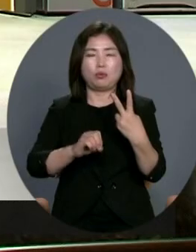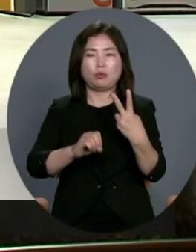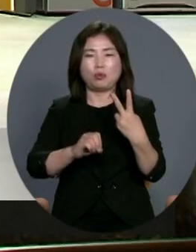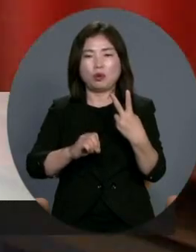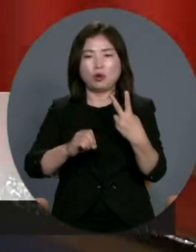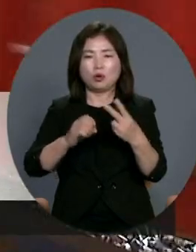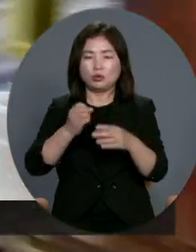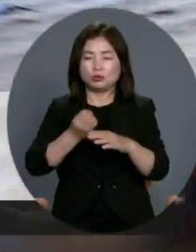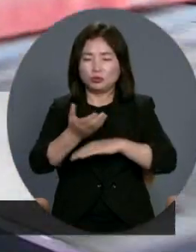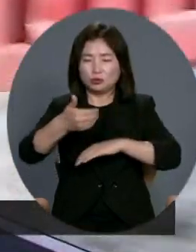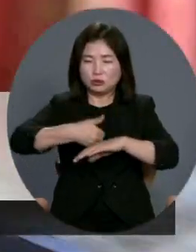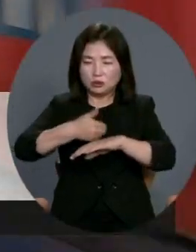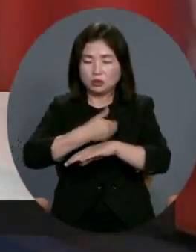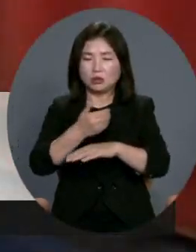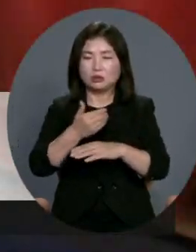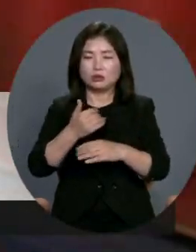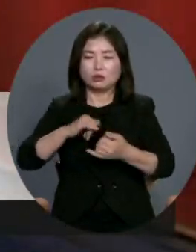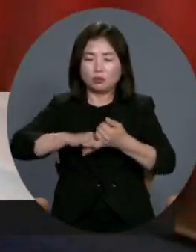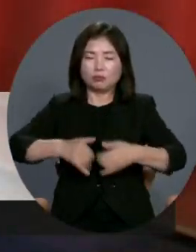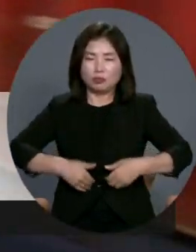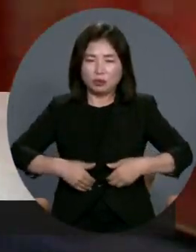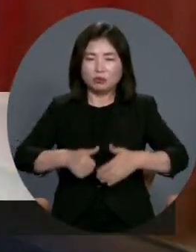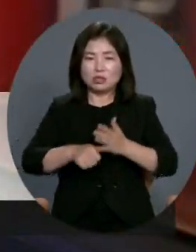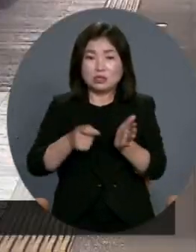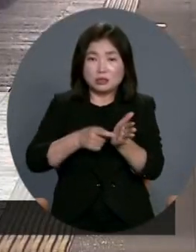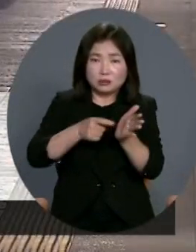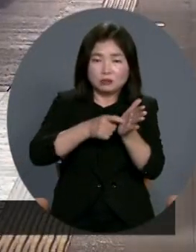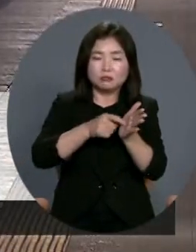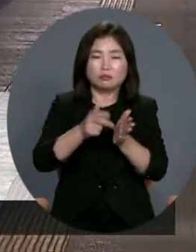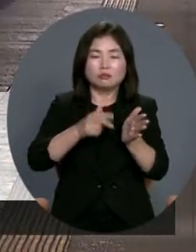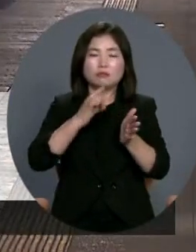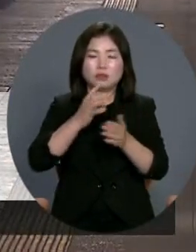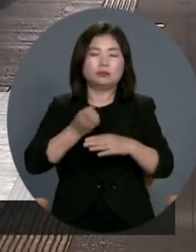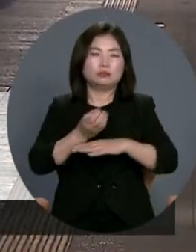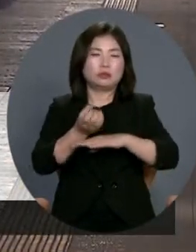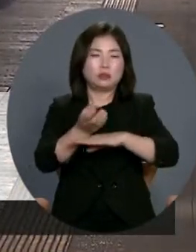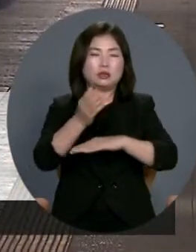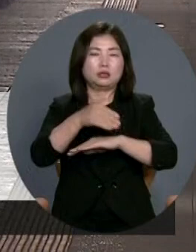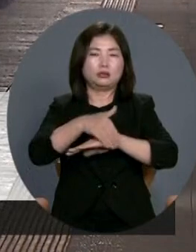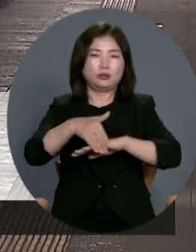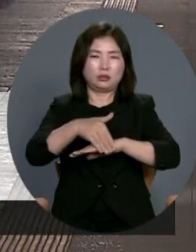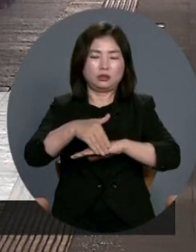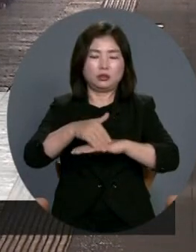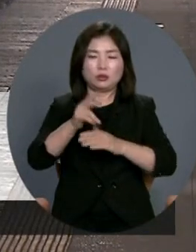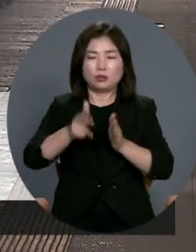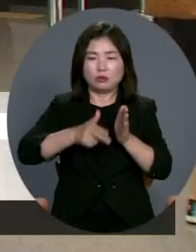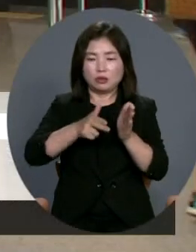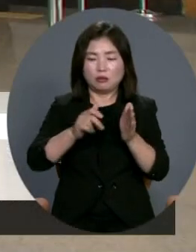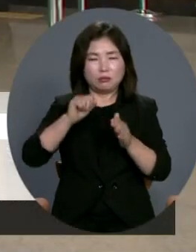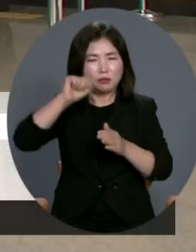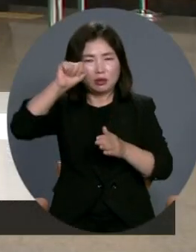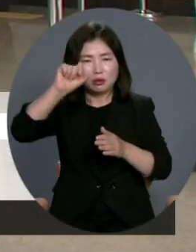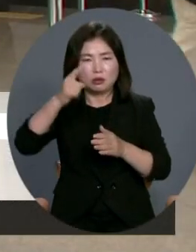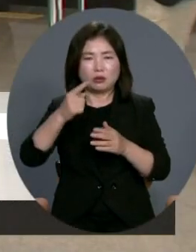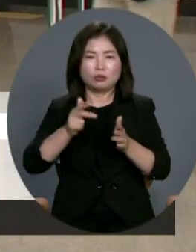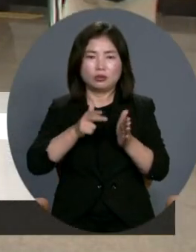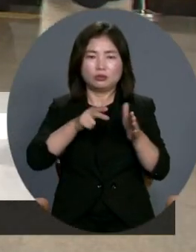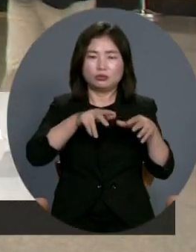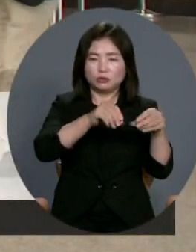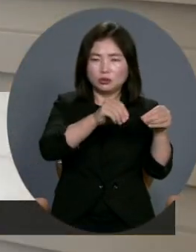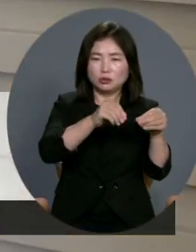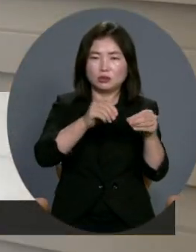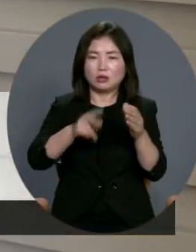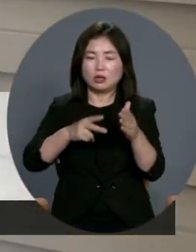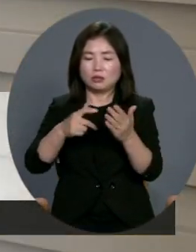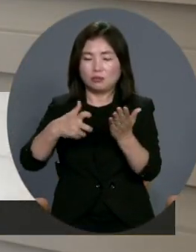수출입 화물과 산업 필수품 등 긴급 화물 위주로 수송합니다 코레일은 이번 파업으로 운행이 중지된